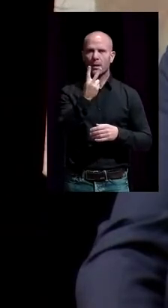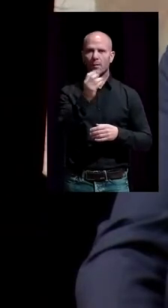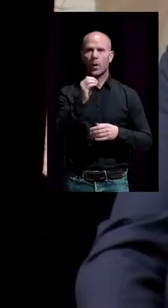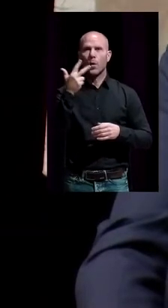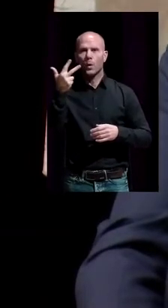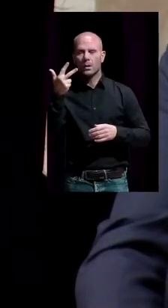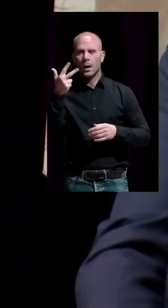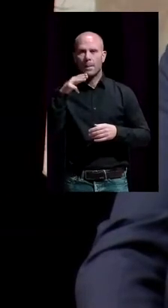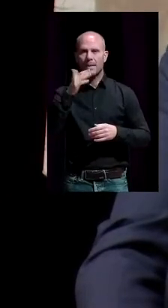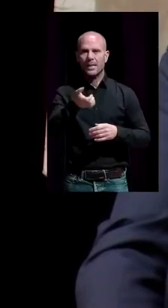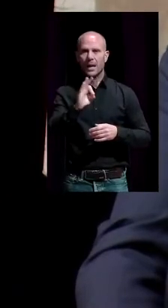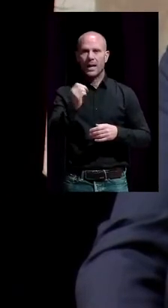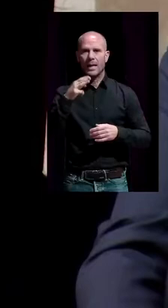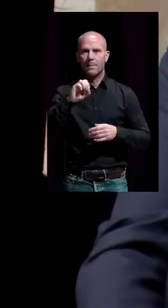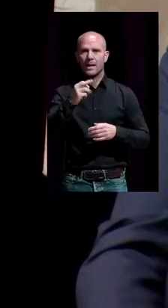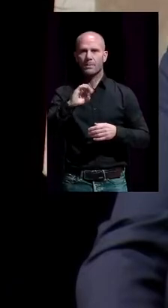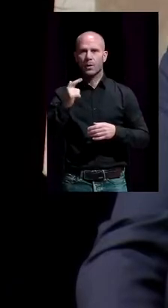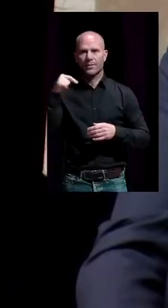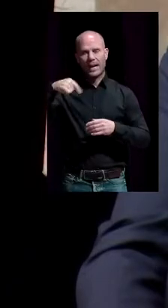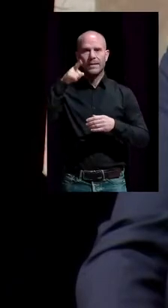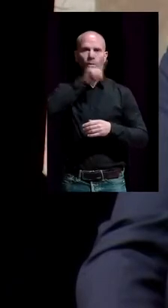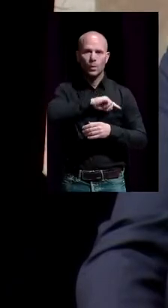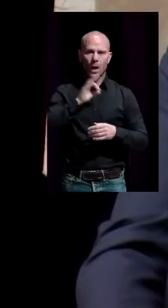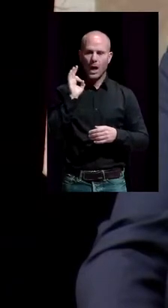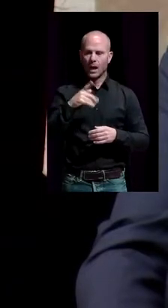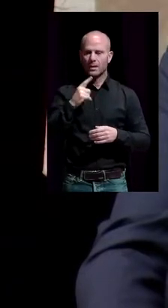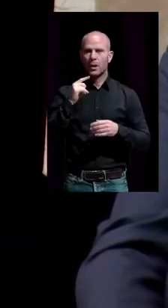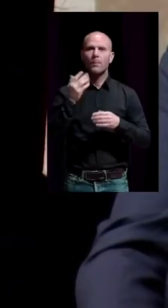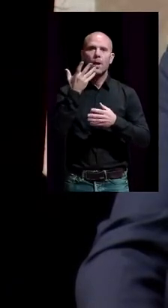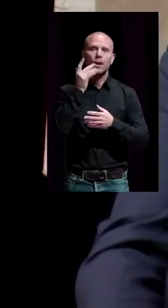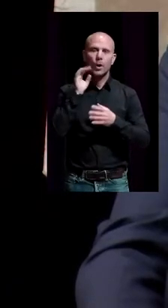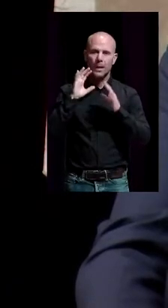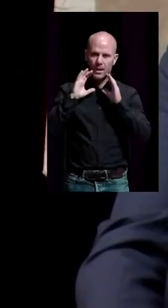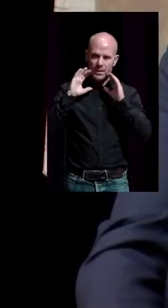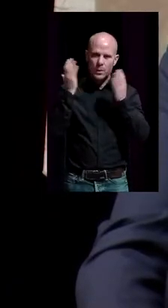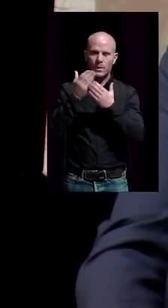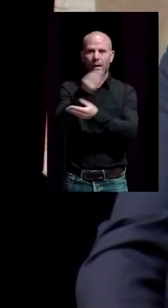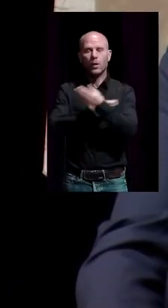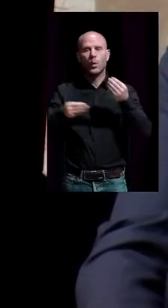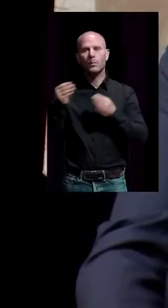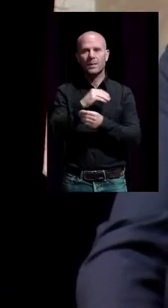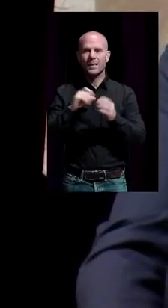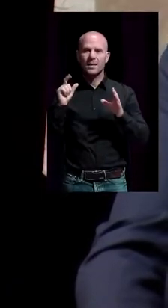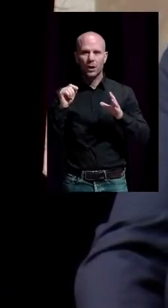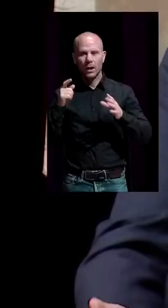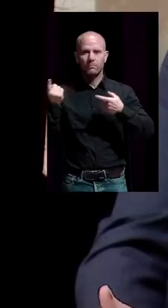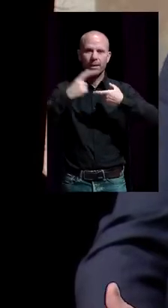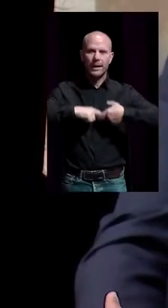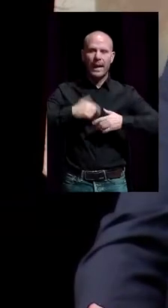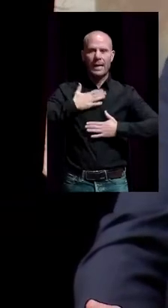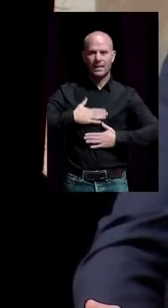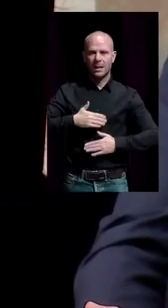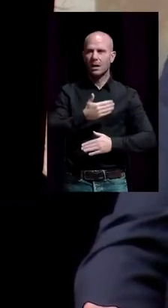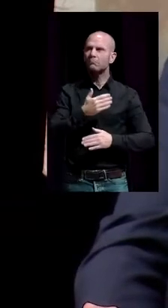2008, Michael Marmot var här i fjol och han introducerade ju de socioekonomiska determinanter för hälsa. Vi började